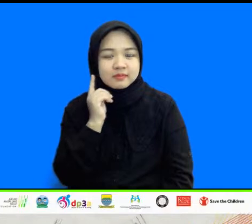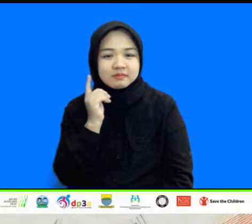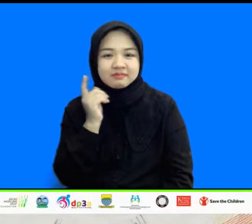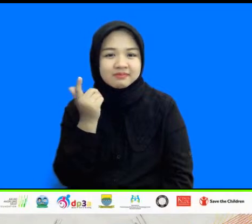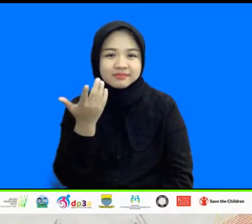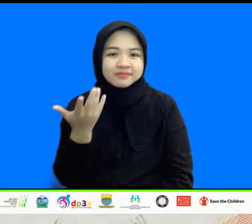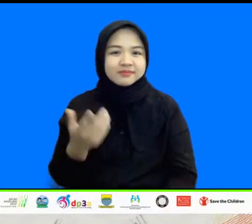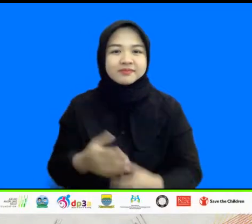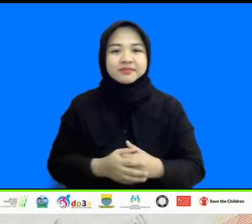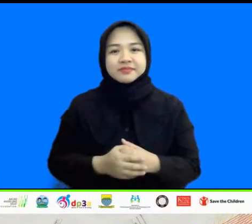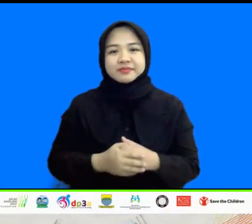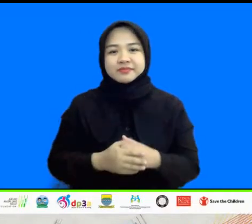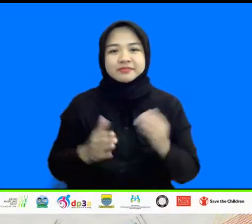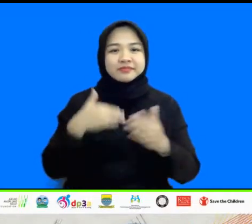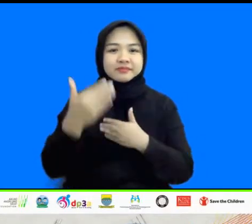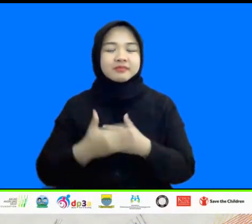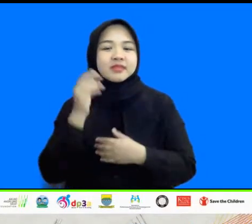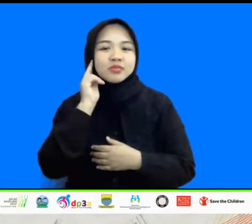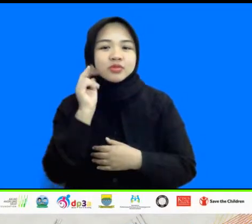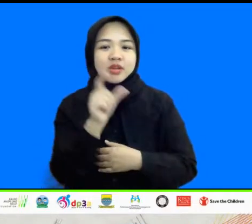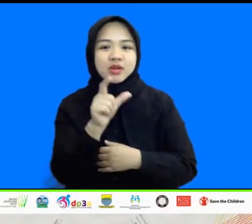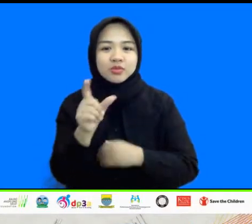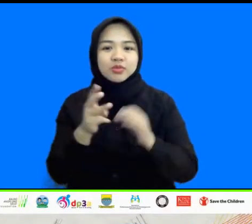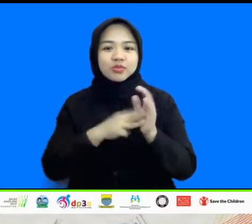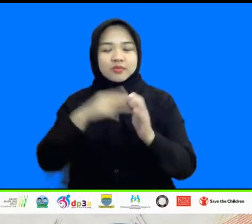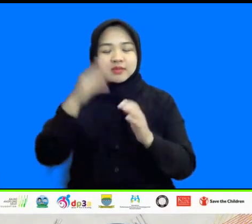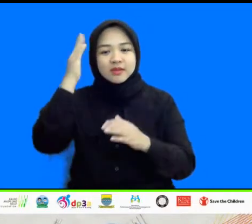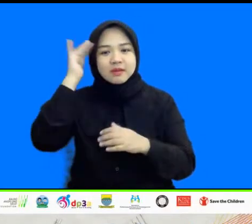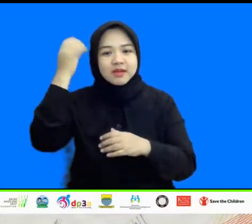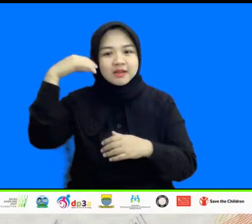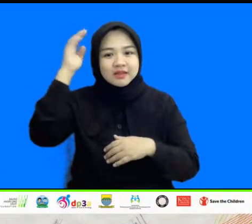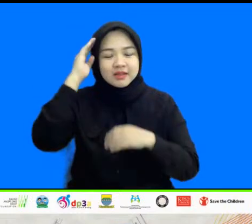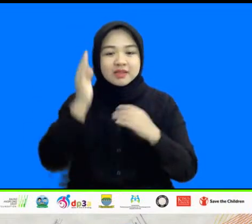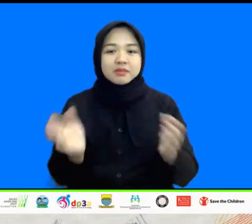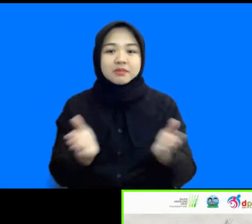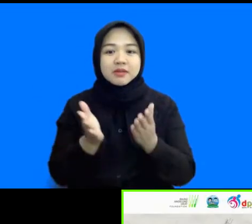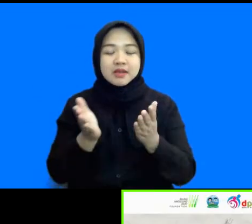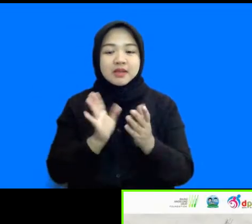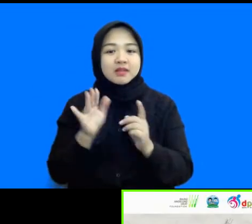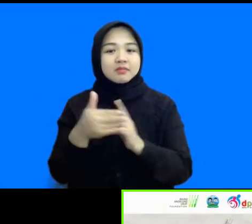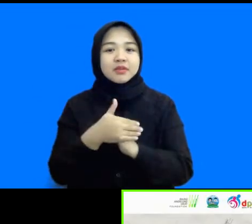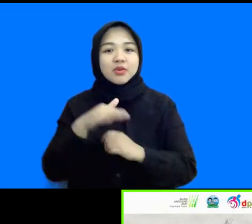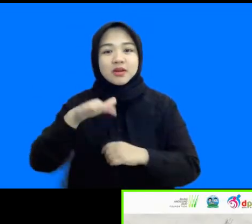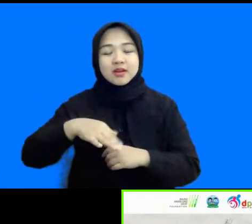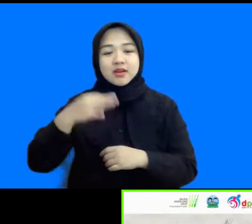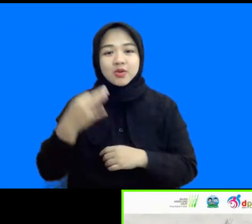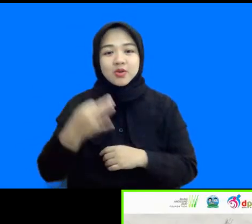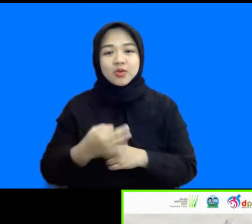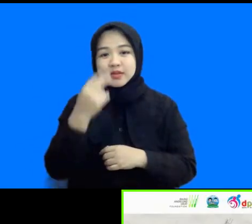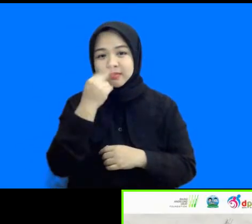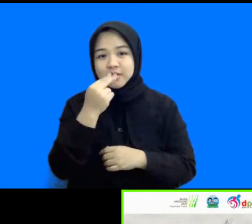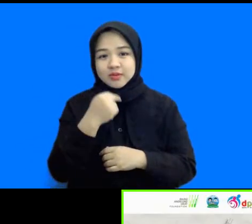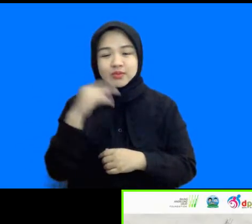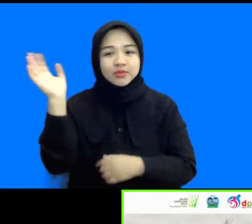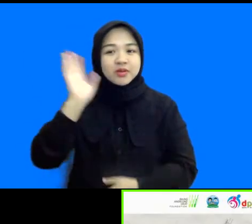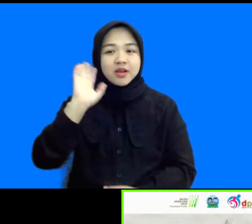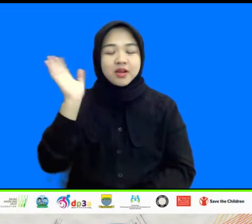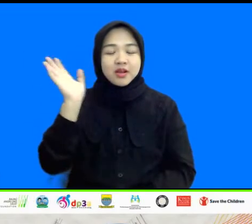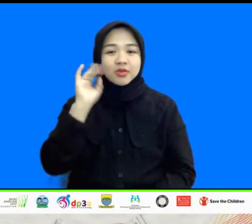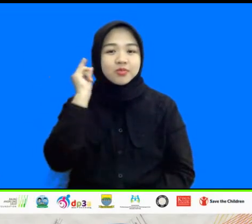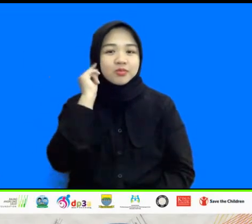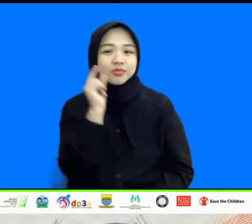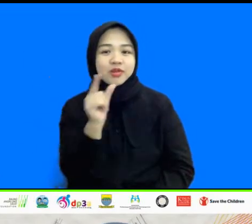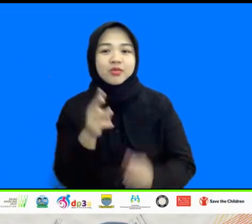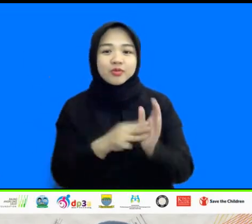Selanjutnya kita sapa juga Bunda Uum selaku Kepala Dinas Pemberdayaan dan juga Perlindungan Anak Kota Bandung. Halo Bunda Uum,